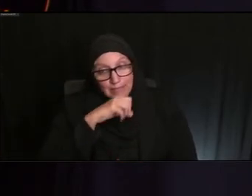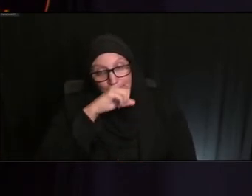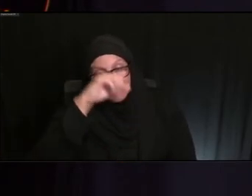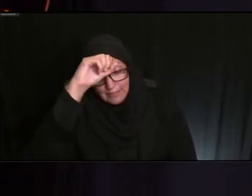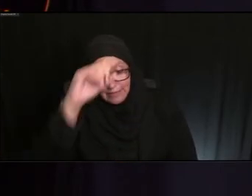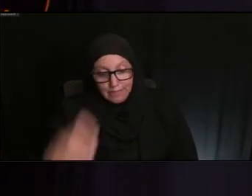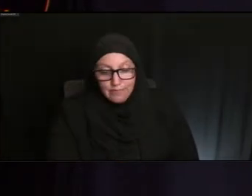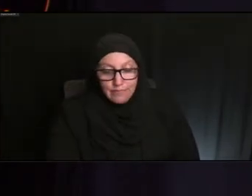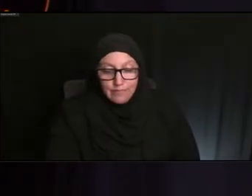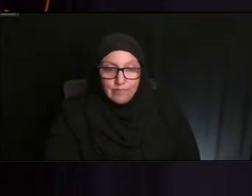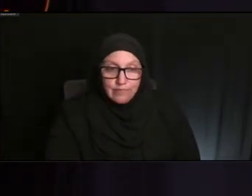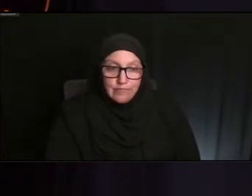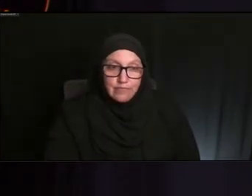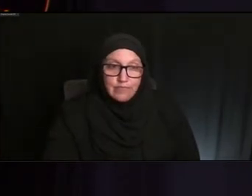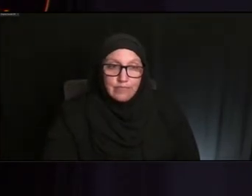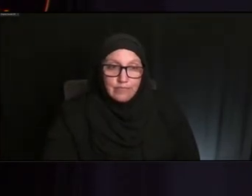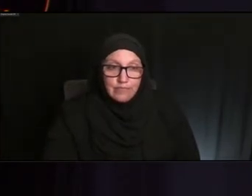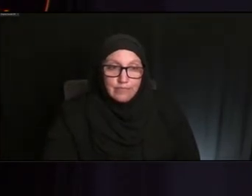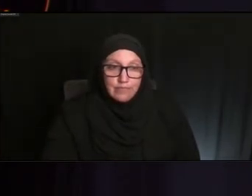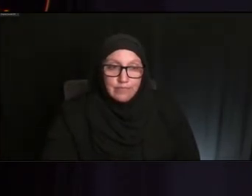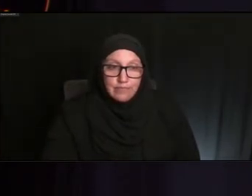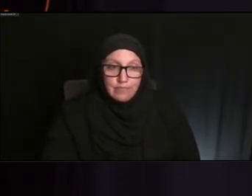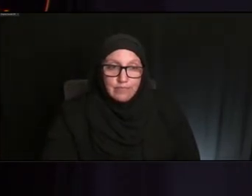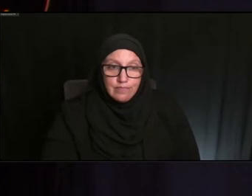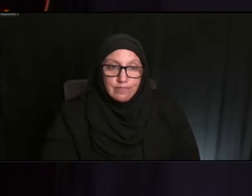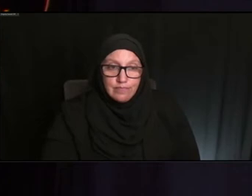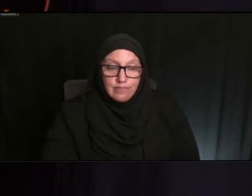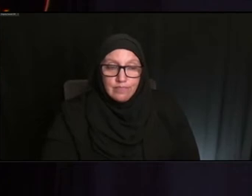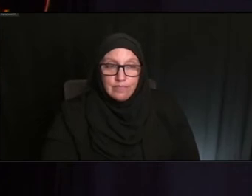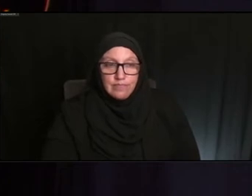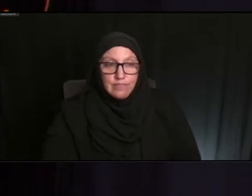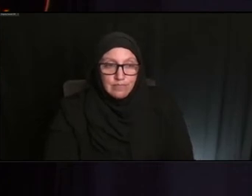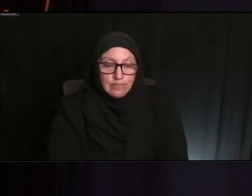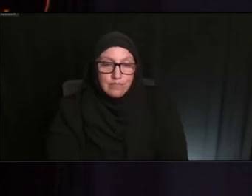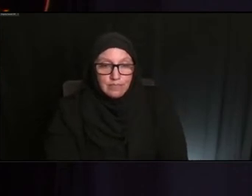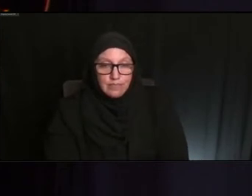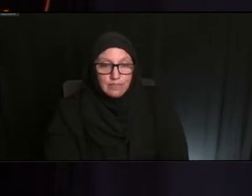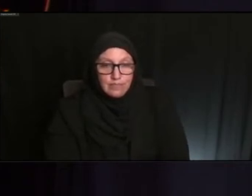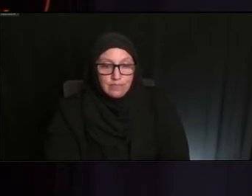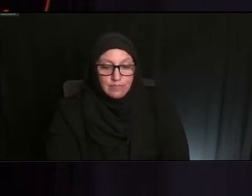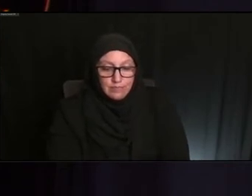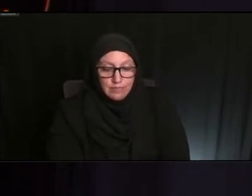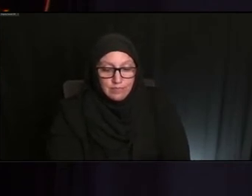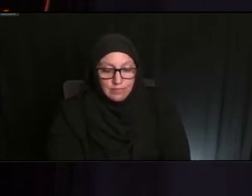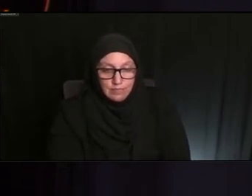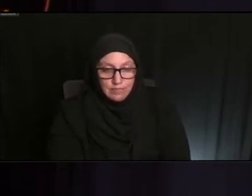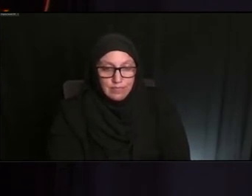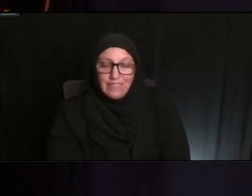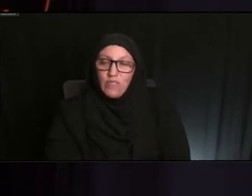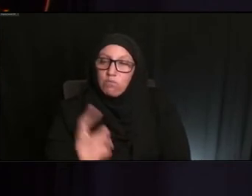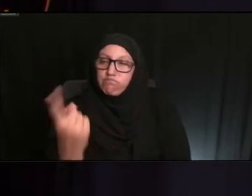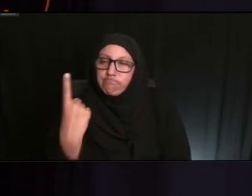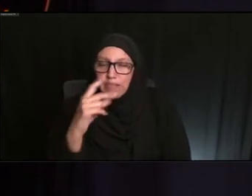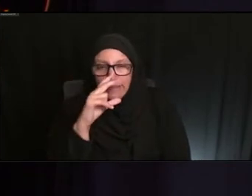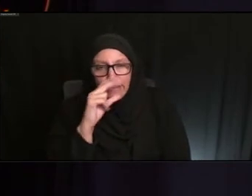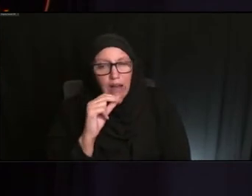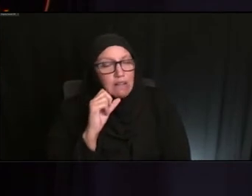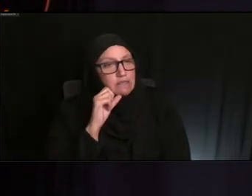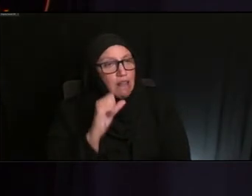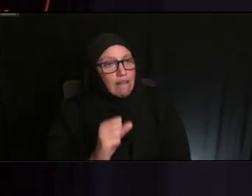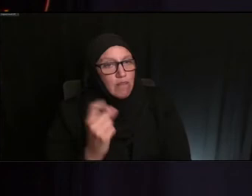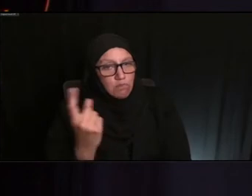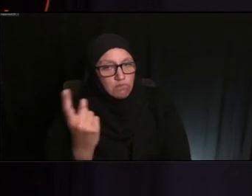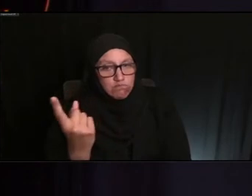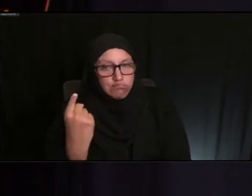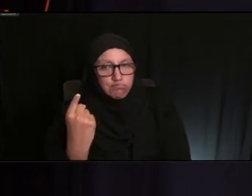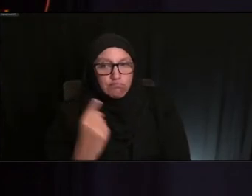فَقَالَ يَا غُلَامِ. So Abu al-Abbas Safah called his young slave. He said, ya ghulam,